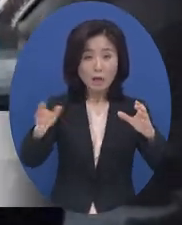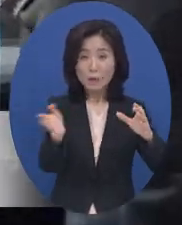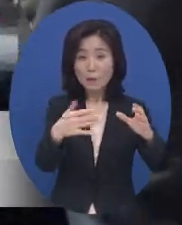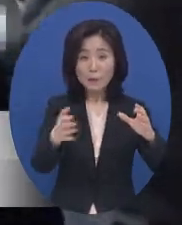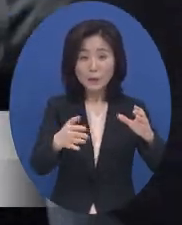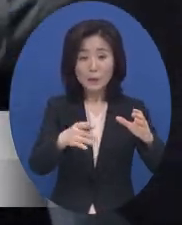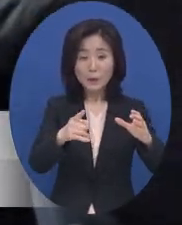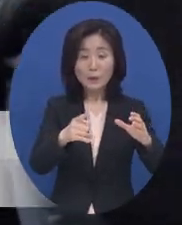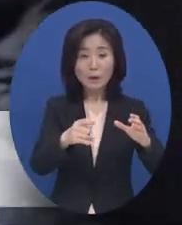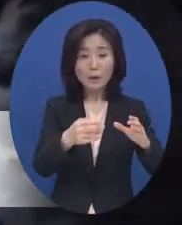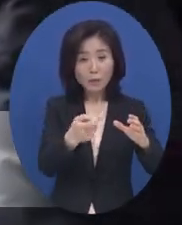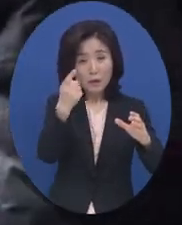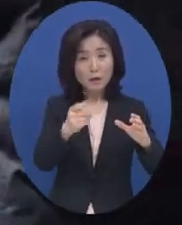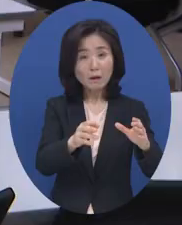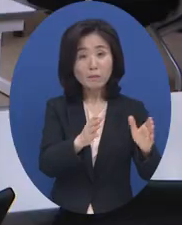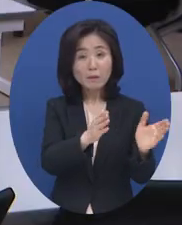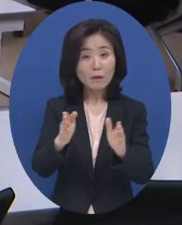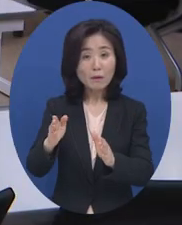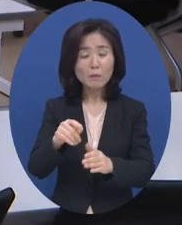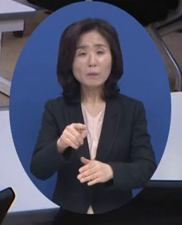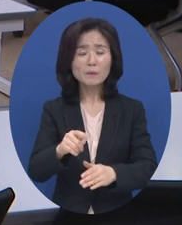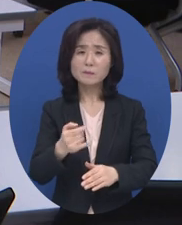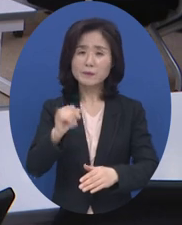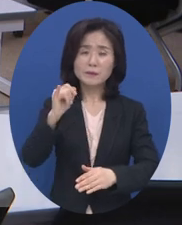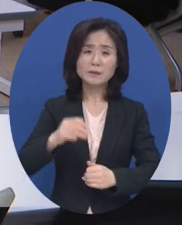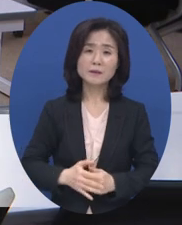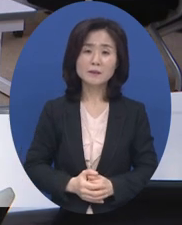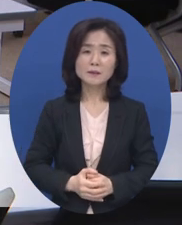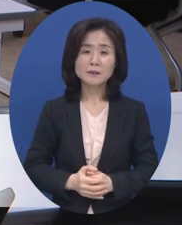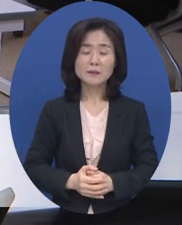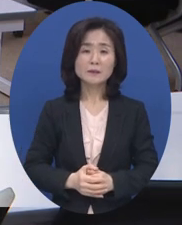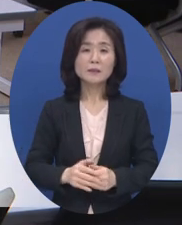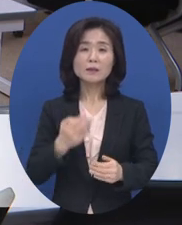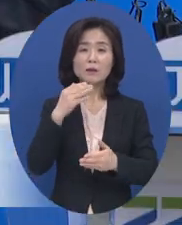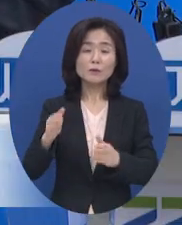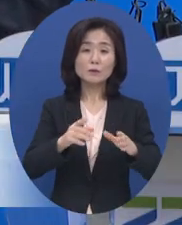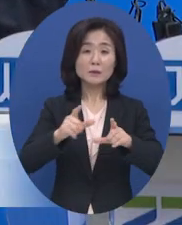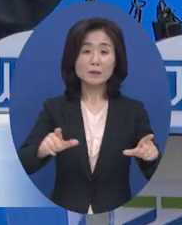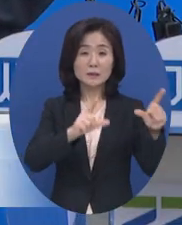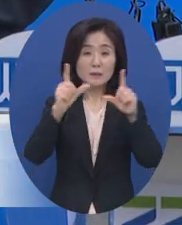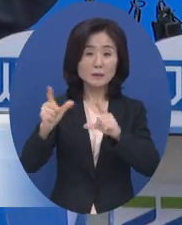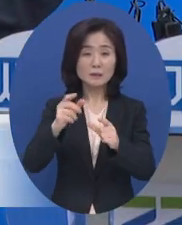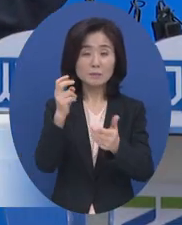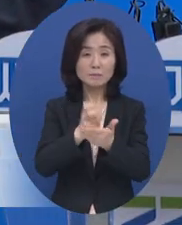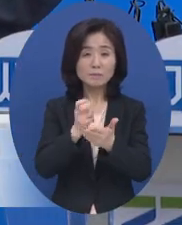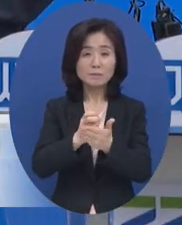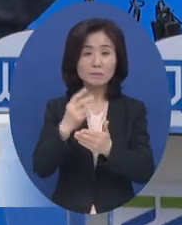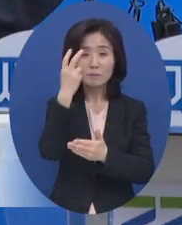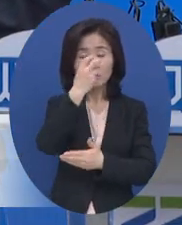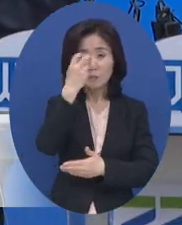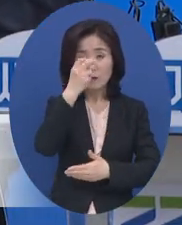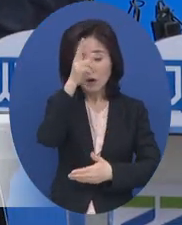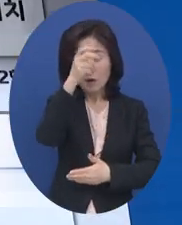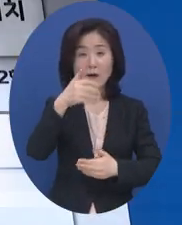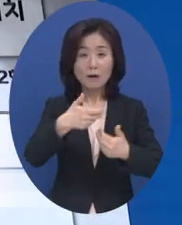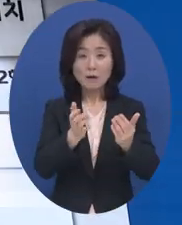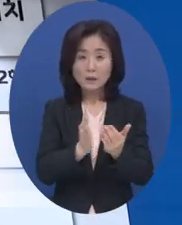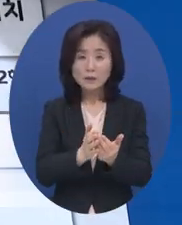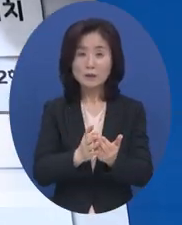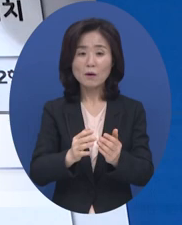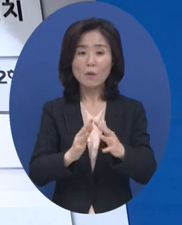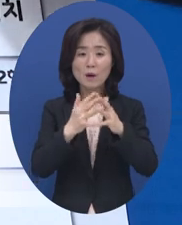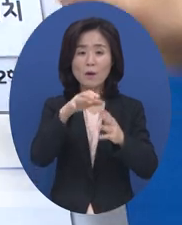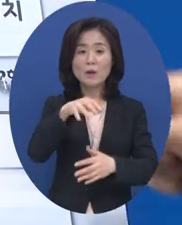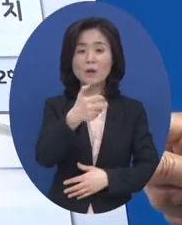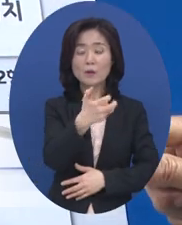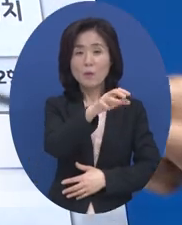없는 거를 여기 지금 비치하신 거예요. 경기도 민생특별사법경찰단은 대형 공사 현장 80곳을 수사해